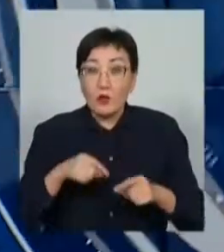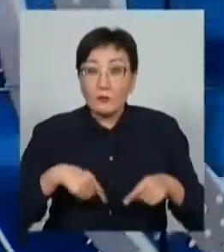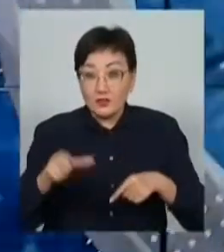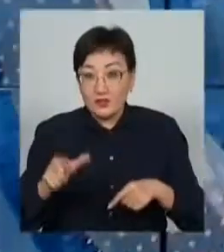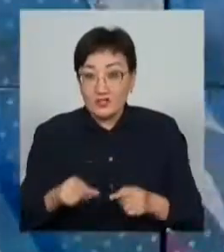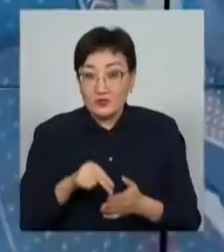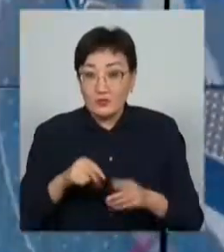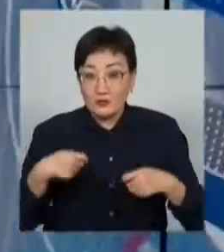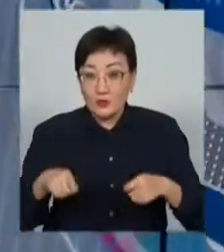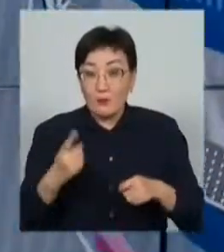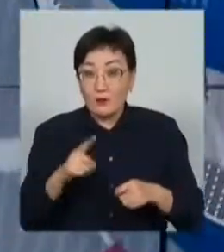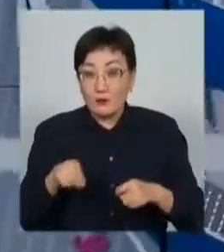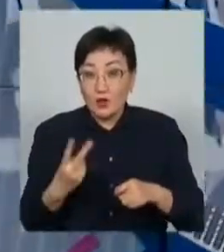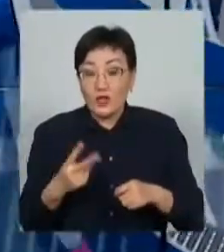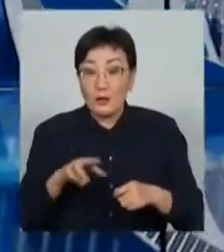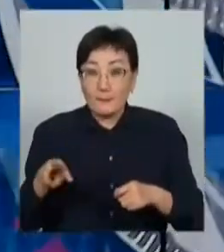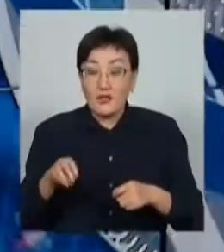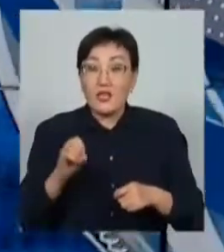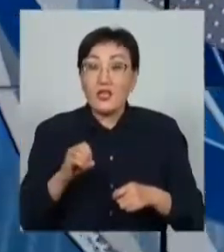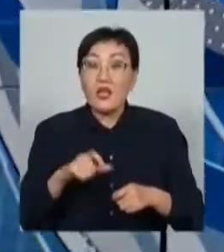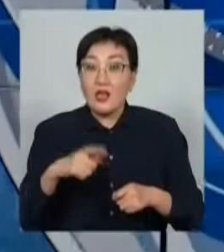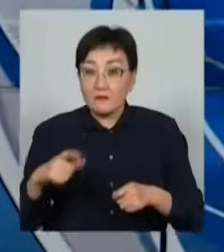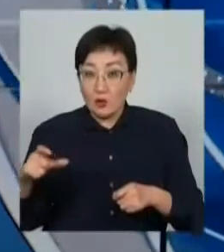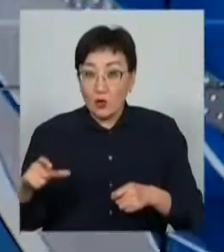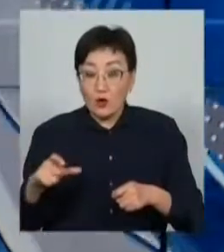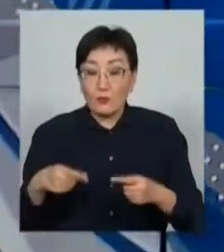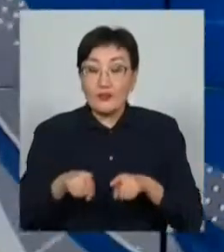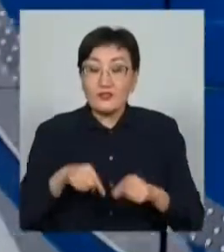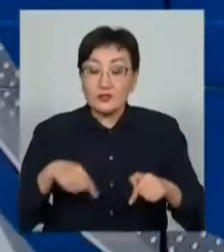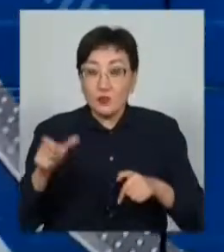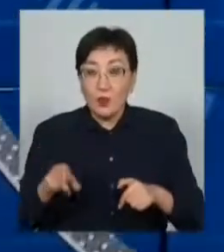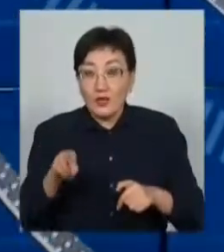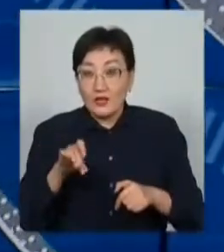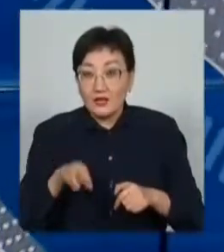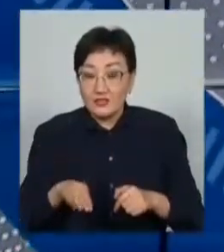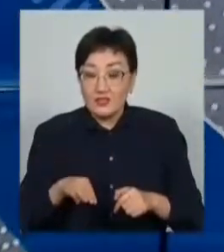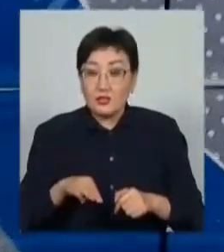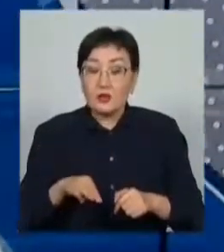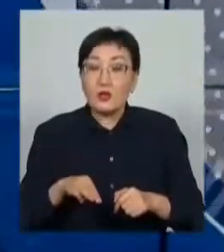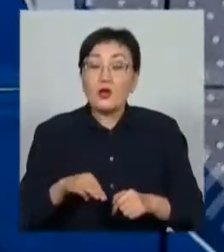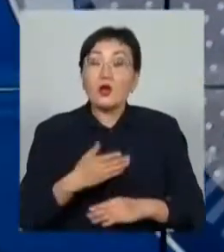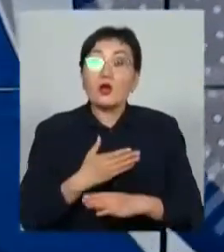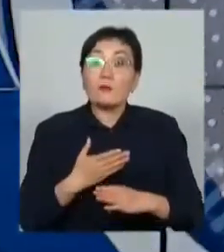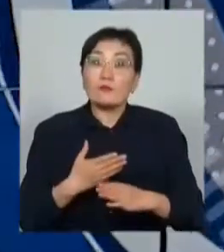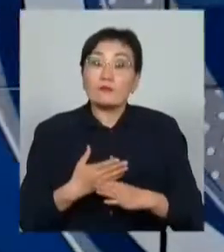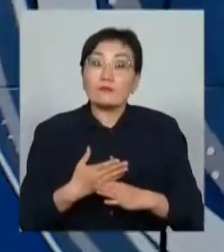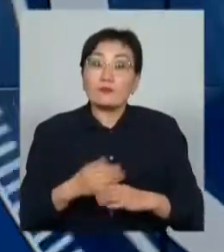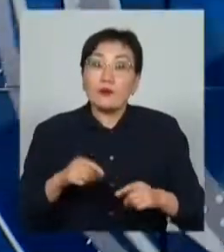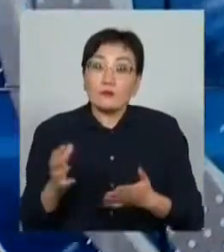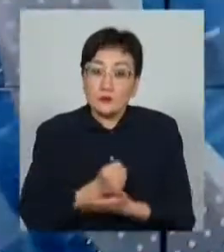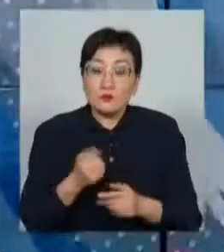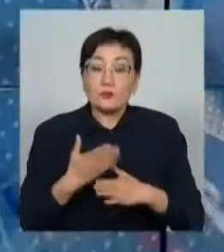нарықтағы құны 1,2 миллион еуроға бағалайды. Бұл футболшы Қайраттың қарқынын күшейте ала ма? Толығырақ әріптесім